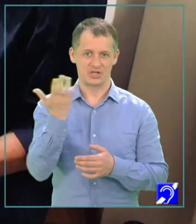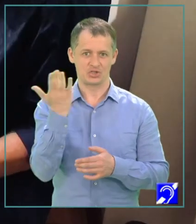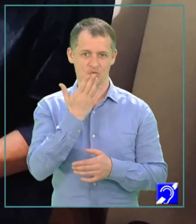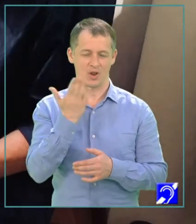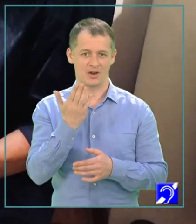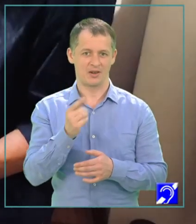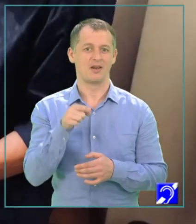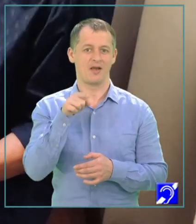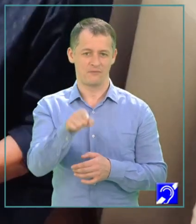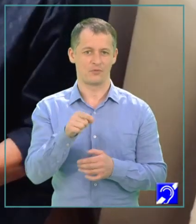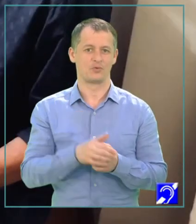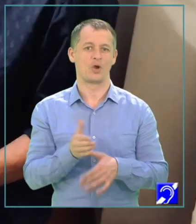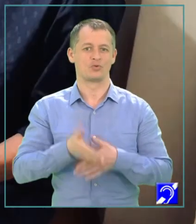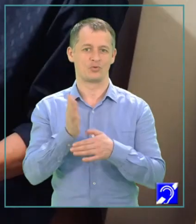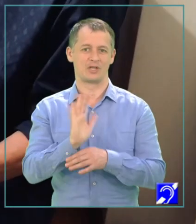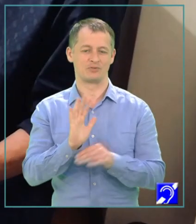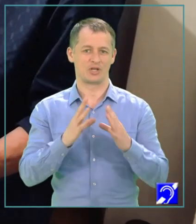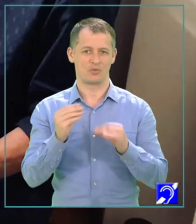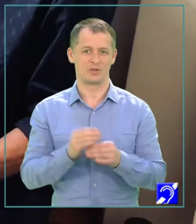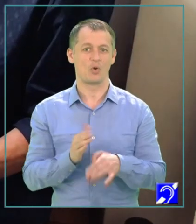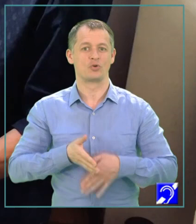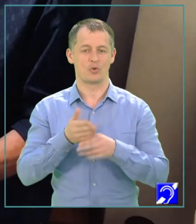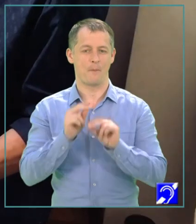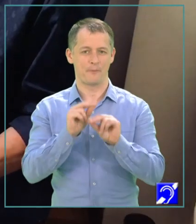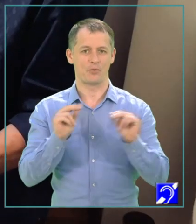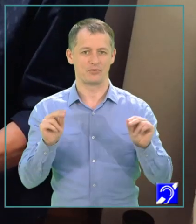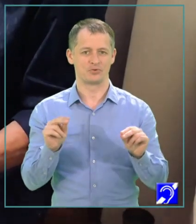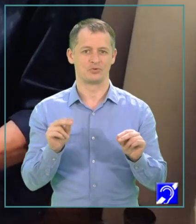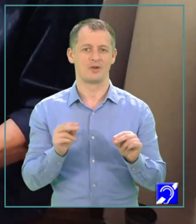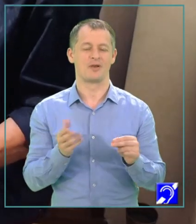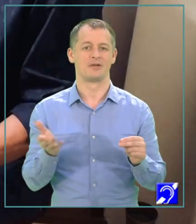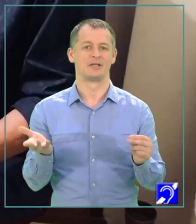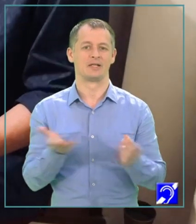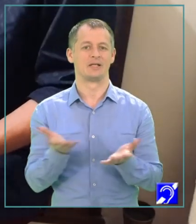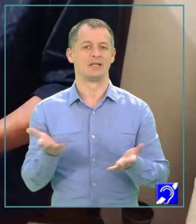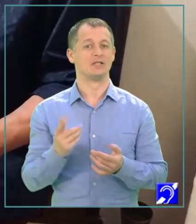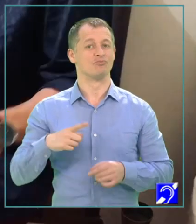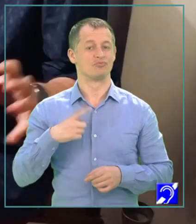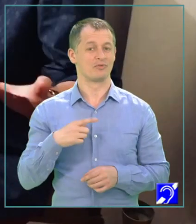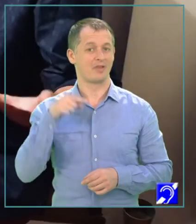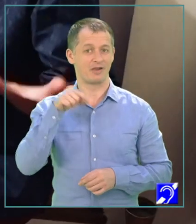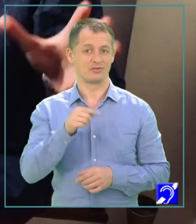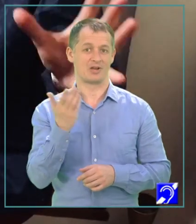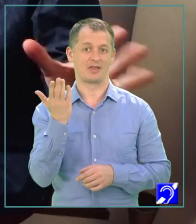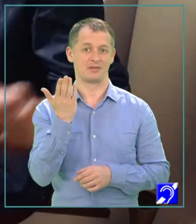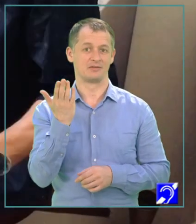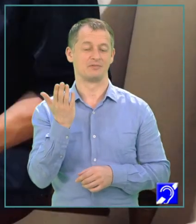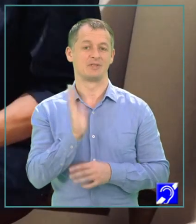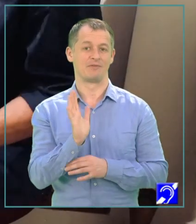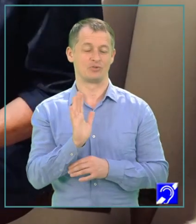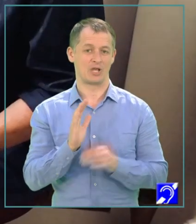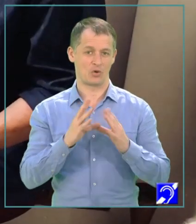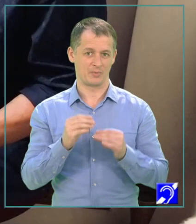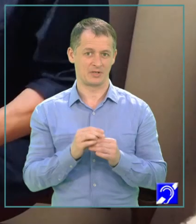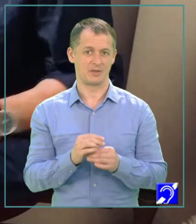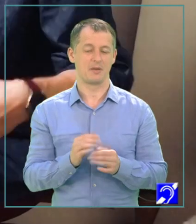televiziunii publice, prin intermediul profesorilor care sunt acolo special pentru a suplini perioada în